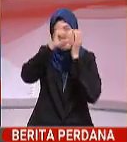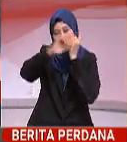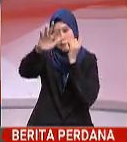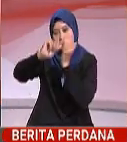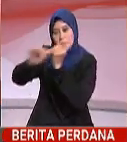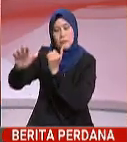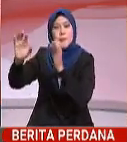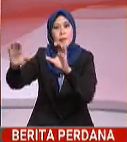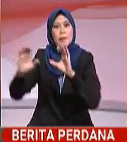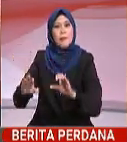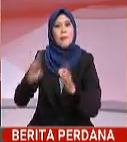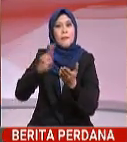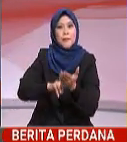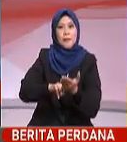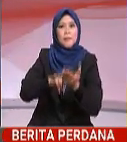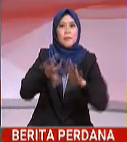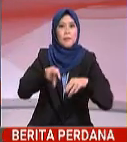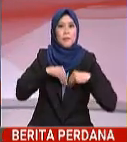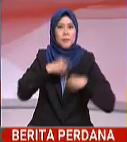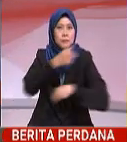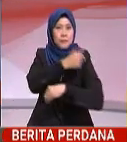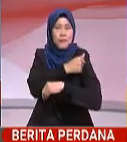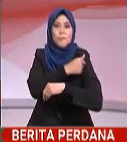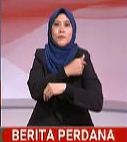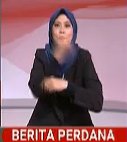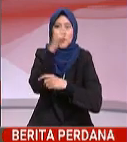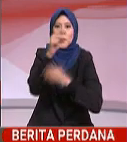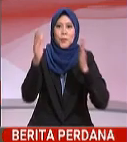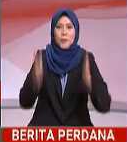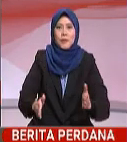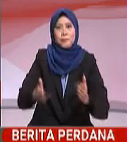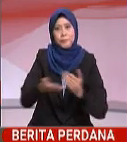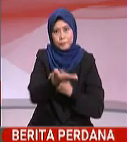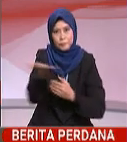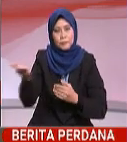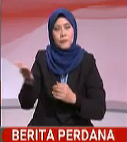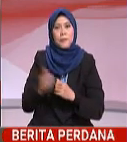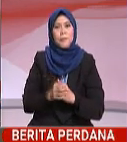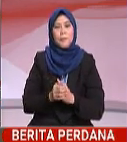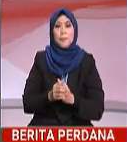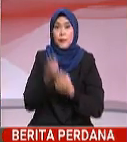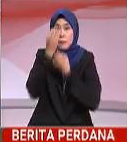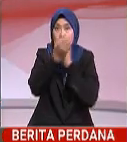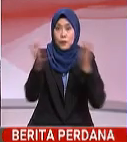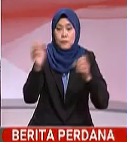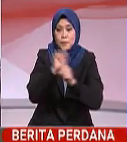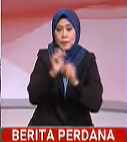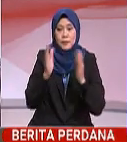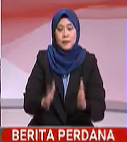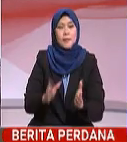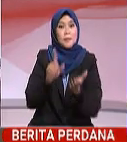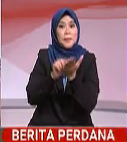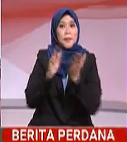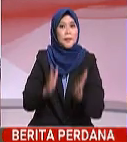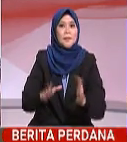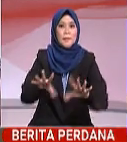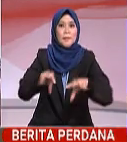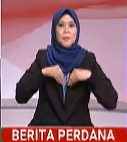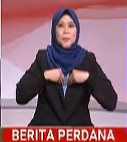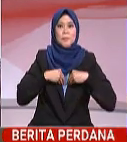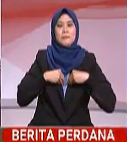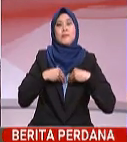cara mendaftar bagi menerima vaksin itu kepada orang ramai. Beliau turut memaklumkan petugas media juga bakal menerima